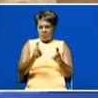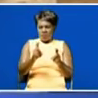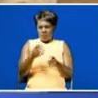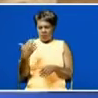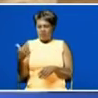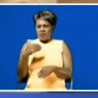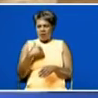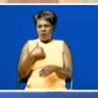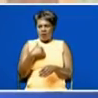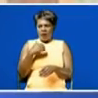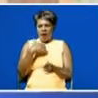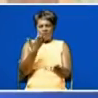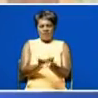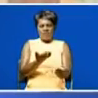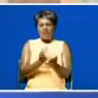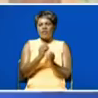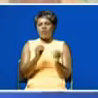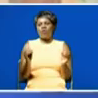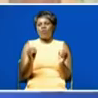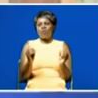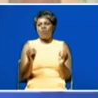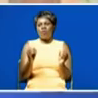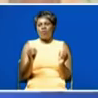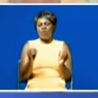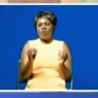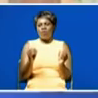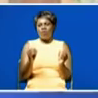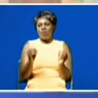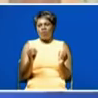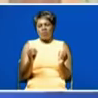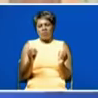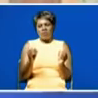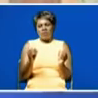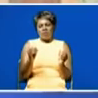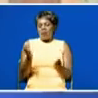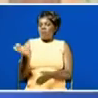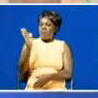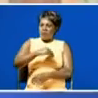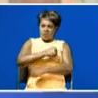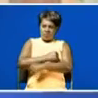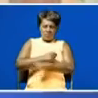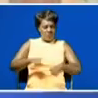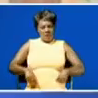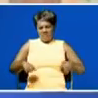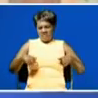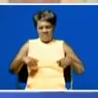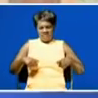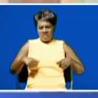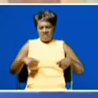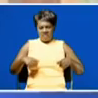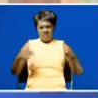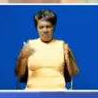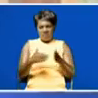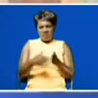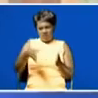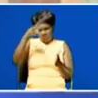yako na hatuna ushahidi. Tukio isiburudi. Then hiyo ni kama kwangu inamaanisha maishani.